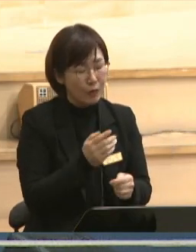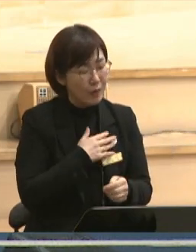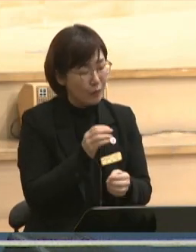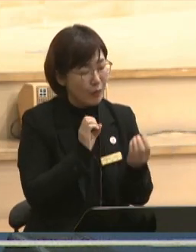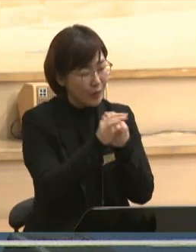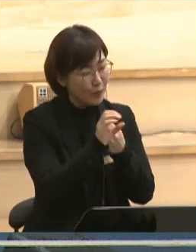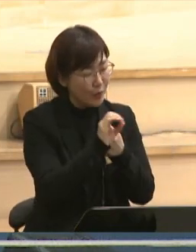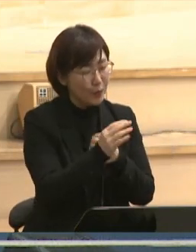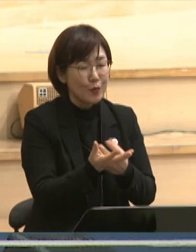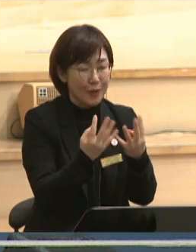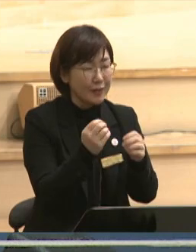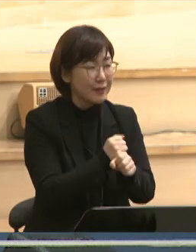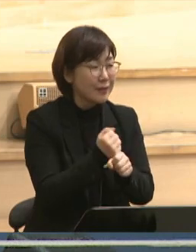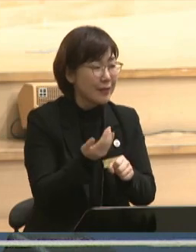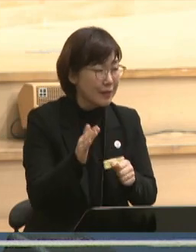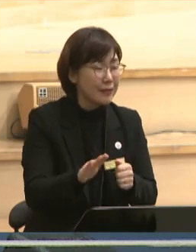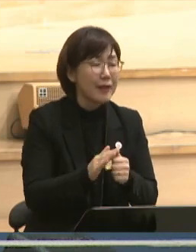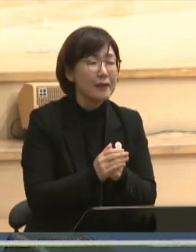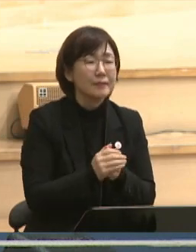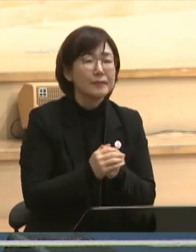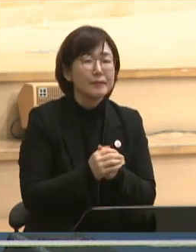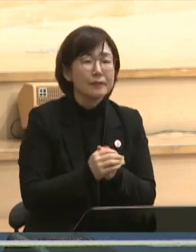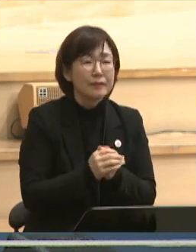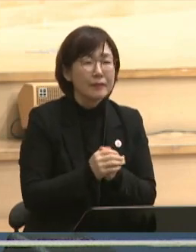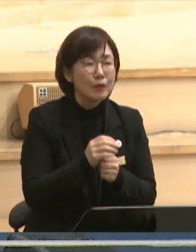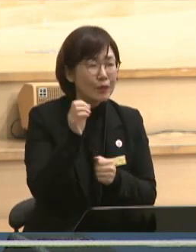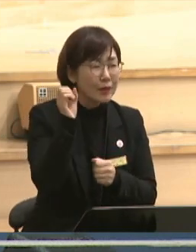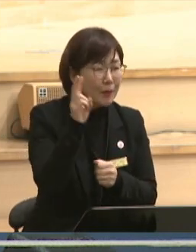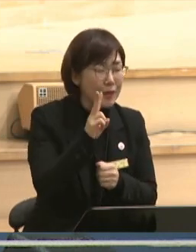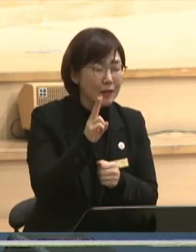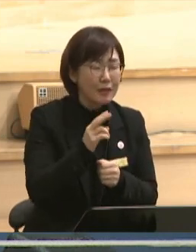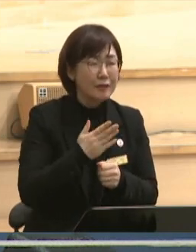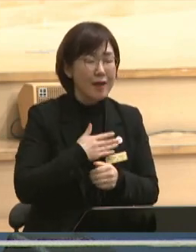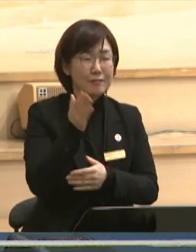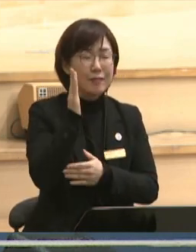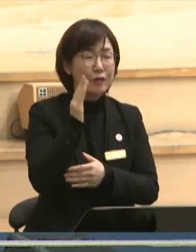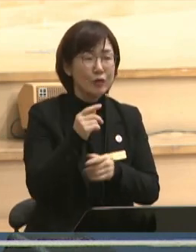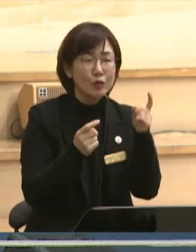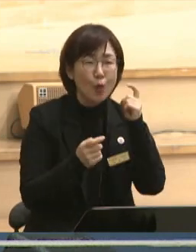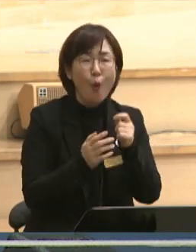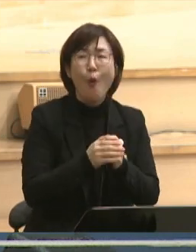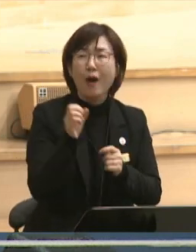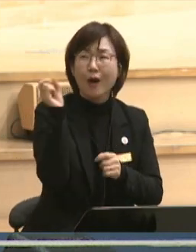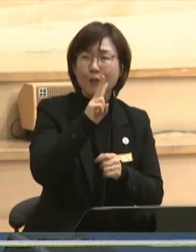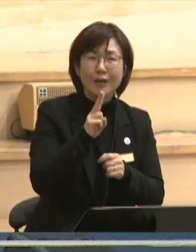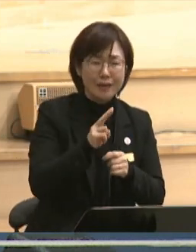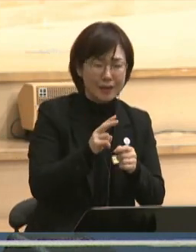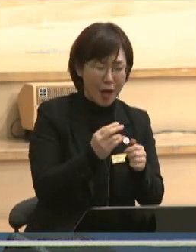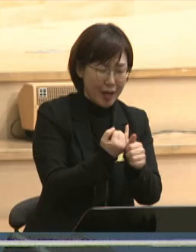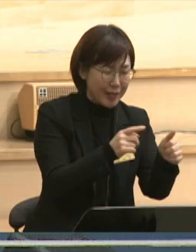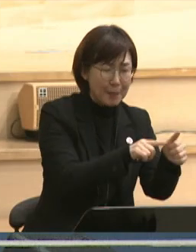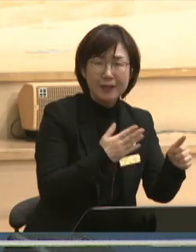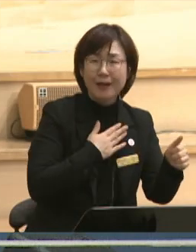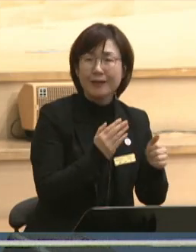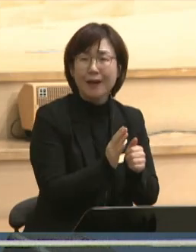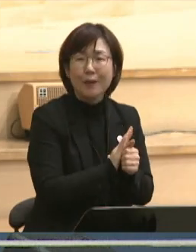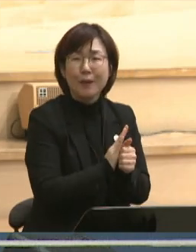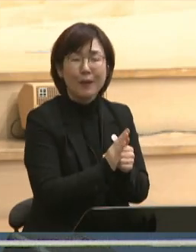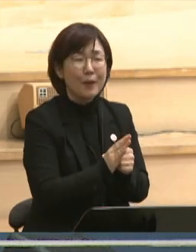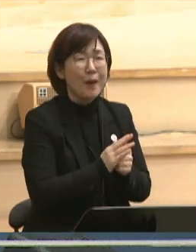해드리고요 그리고 갑자기 설교를 듣고 남편이 잘해준다고 고맙다고 저한테